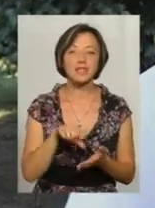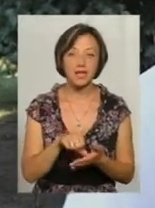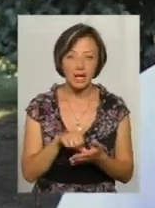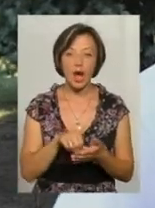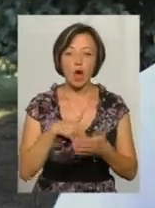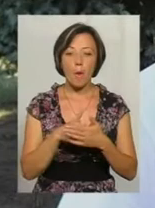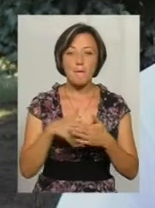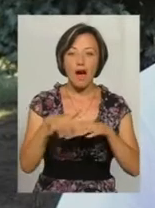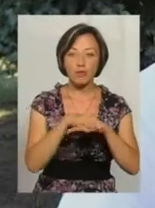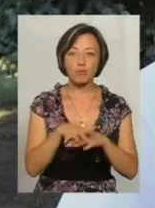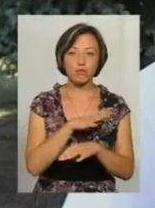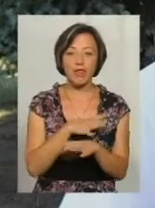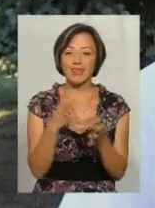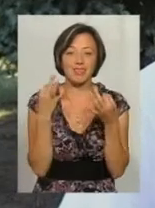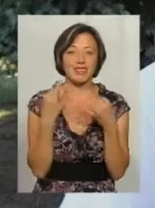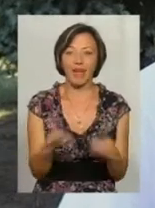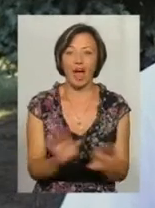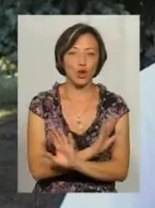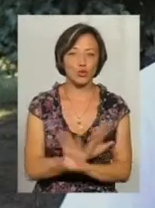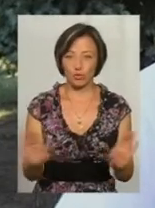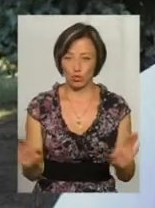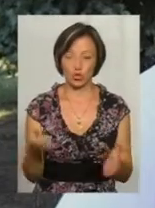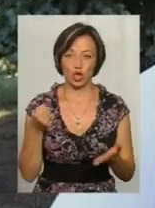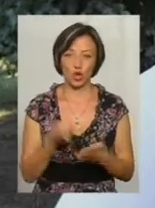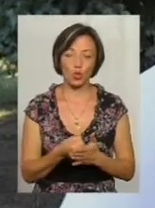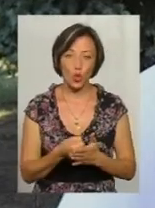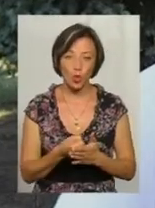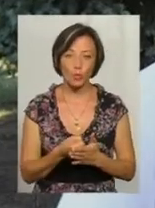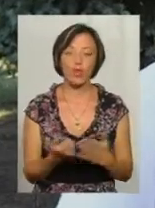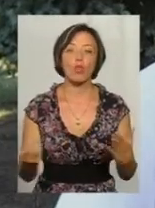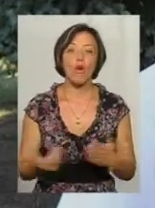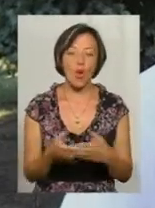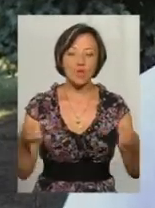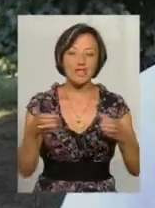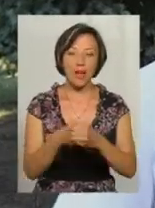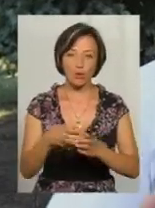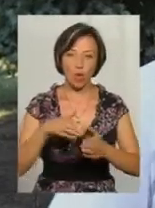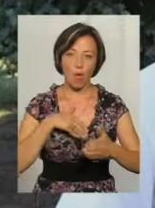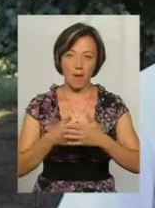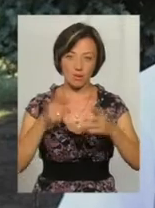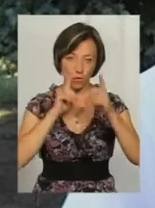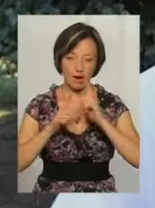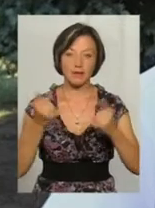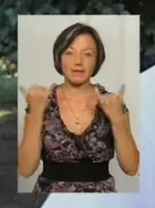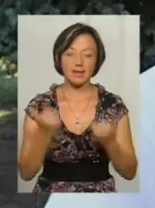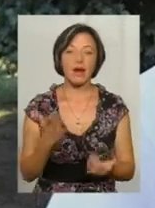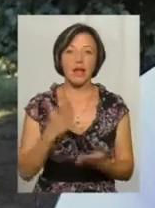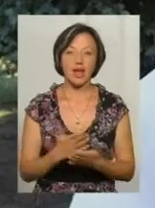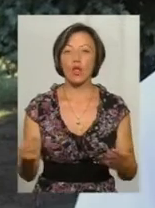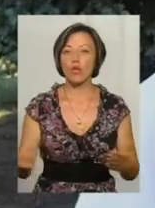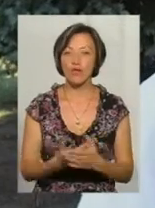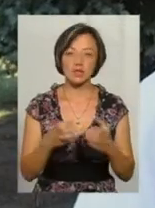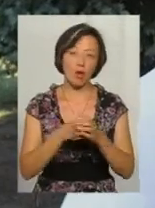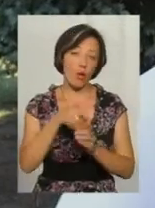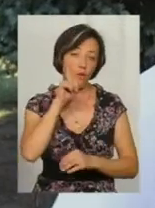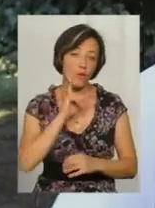громадянського суспільства просто були недопущені до нового складу громадської ради. Зараз є новий склад, дуже